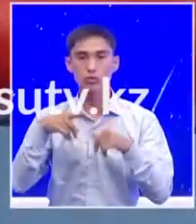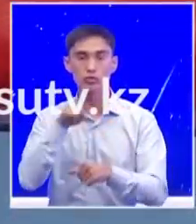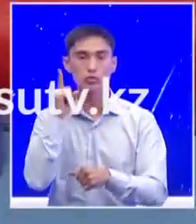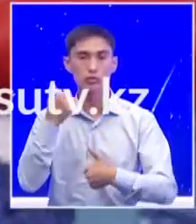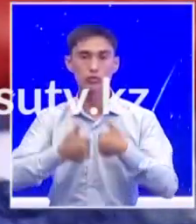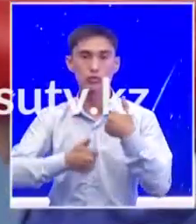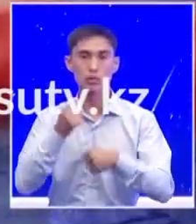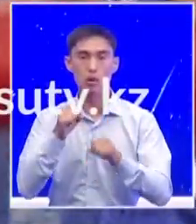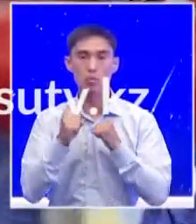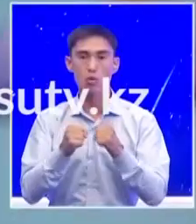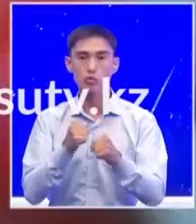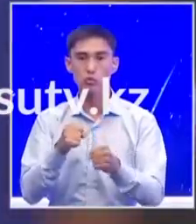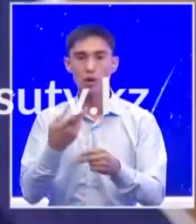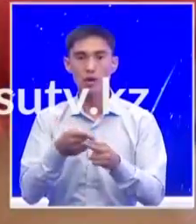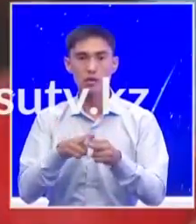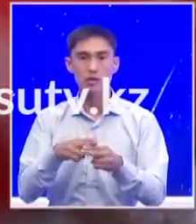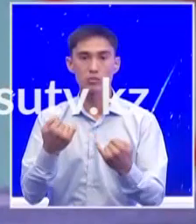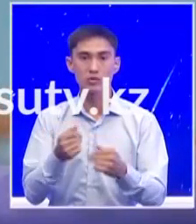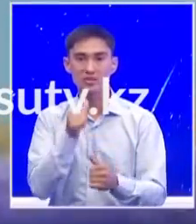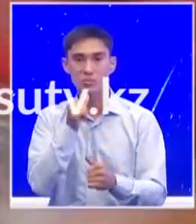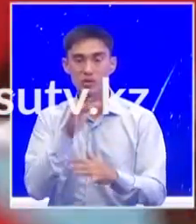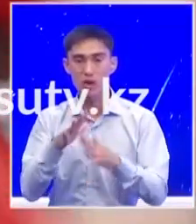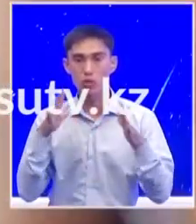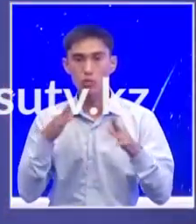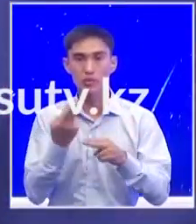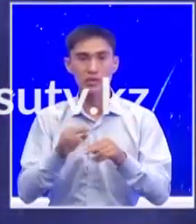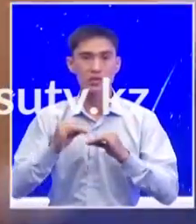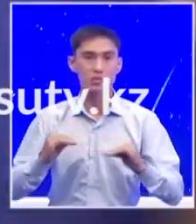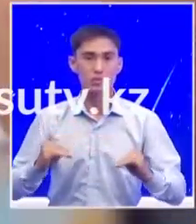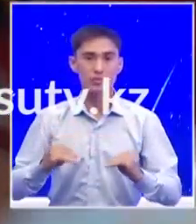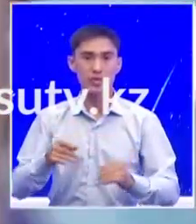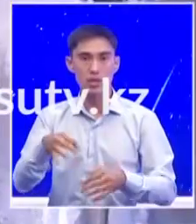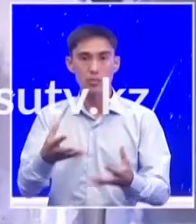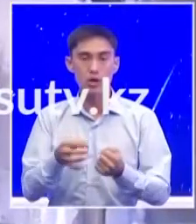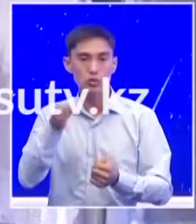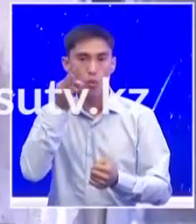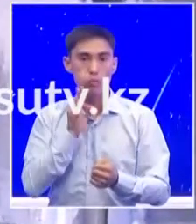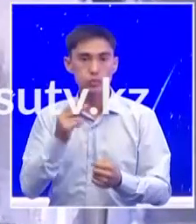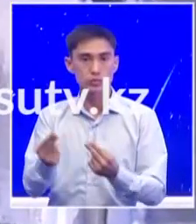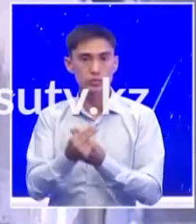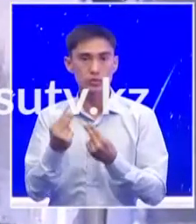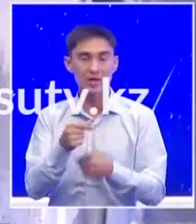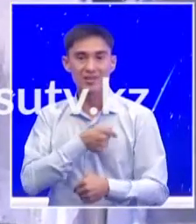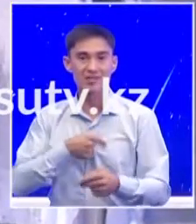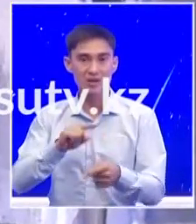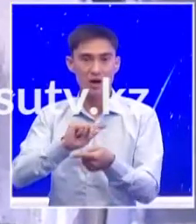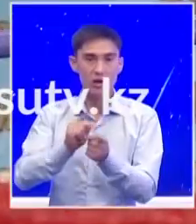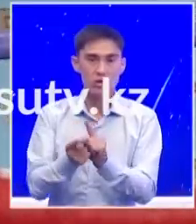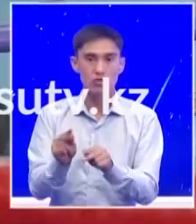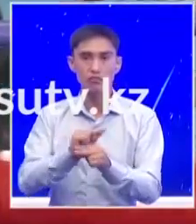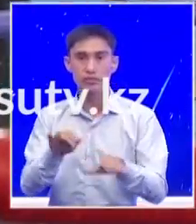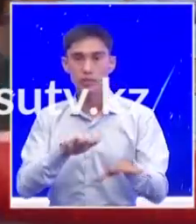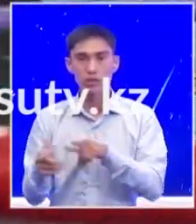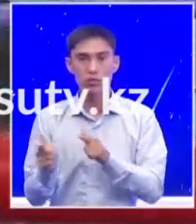юношеских турниров по боксу. Поэтому полигон для испытаний огромный. Ребята здесь набираются опыта, а тренеры могут корректировать процесс подготовки